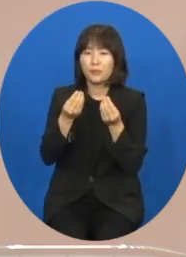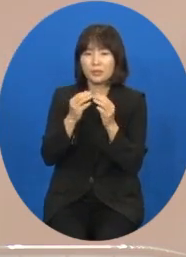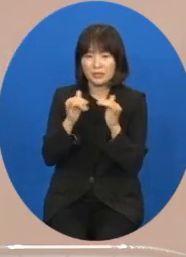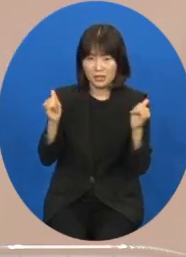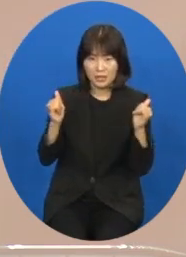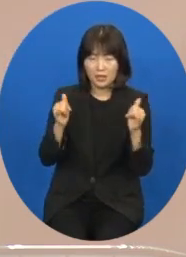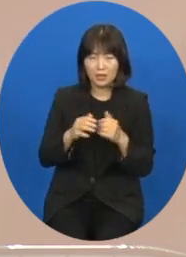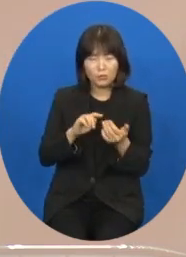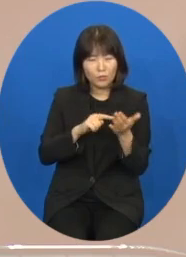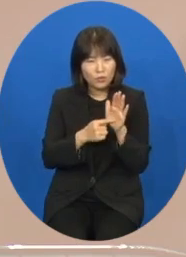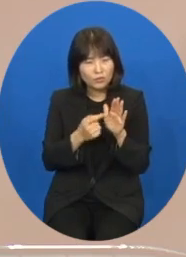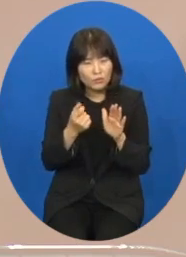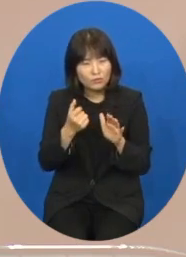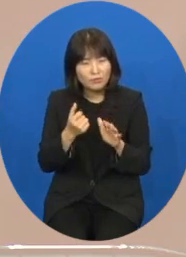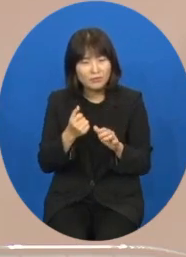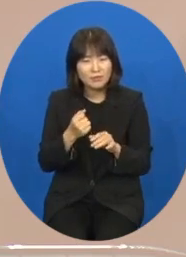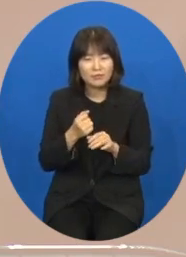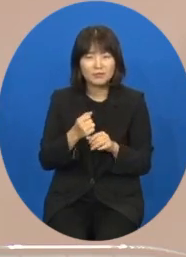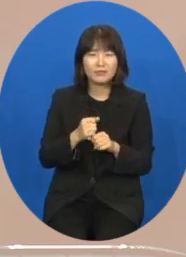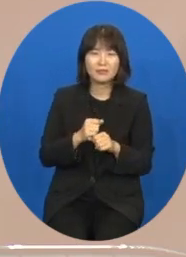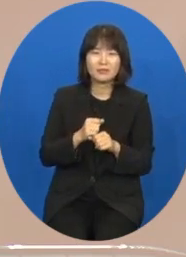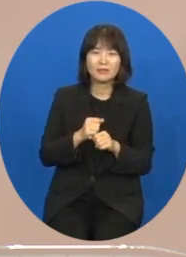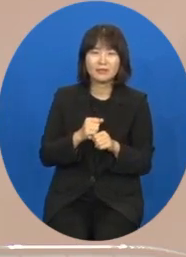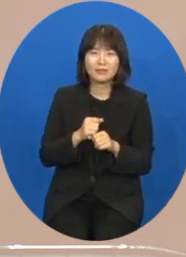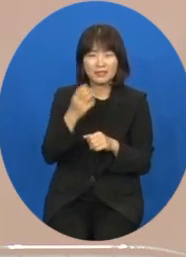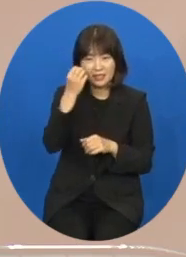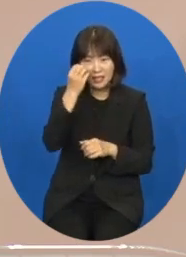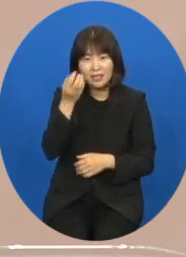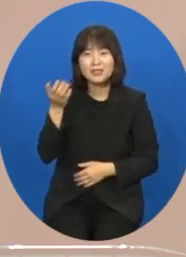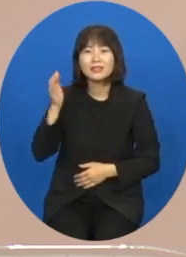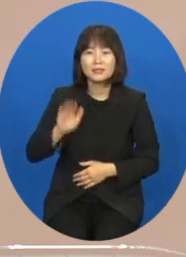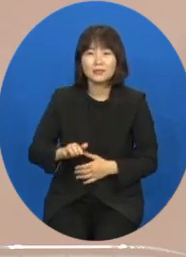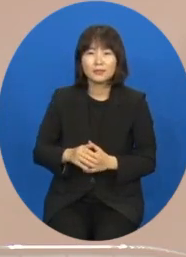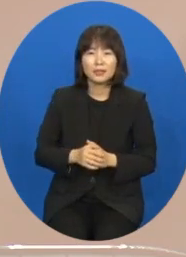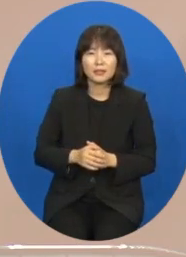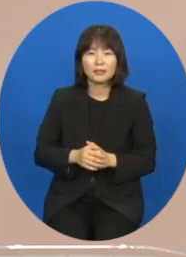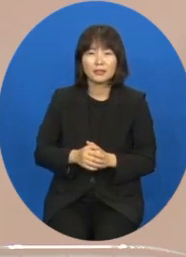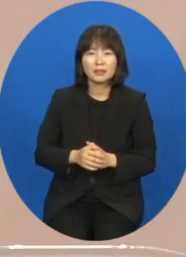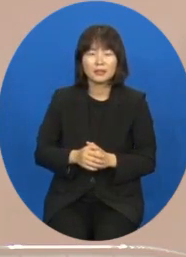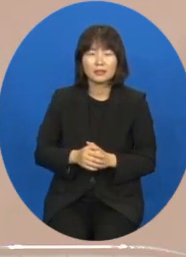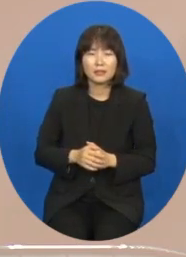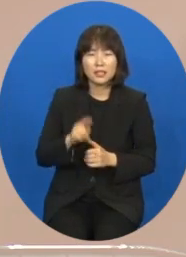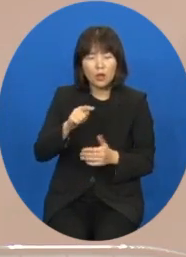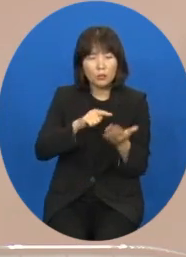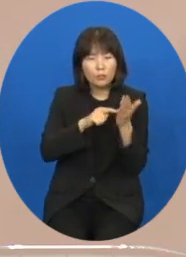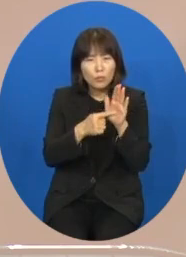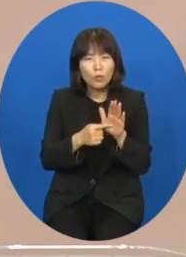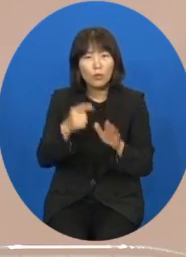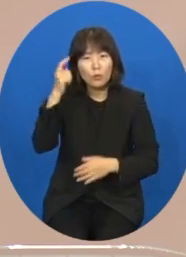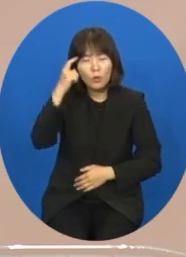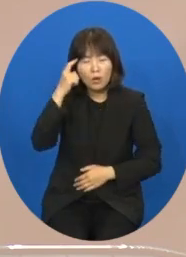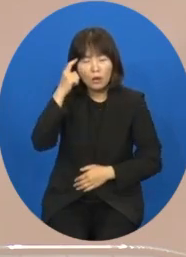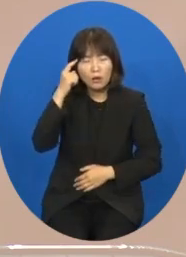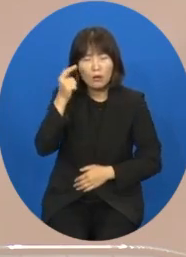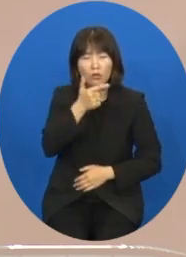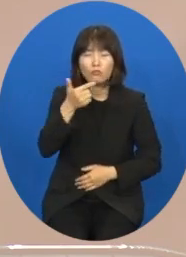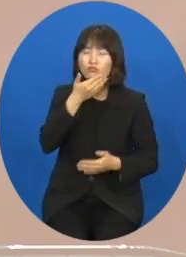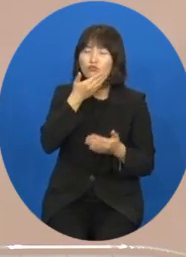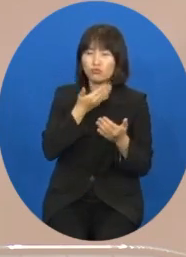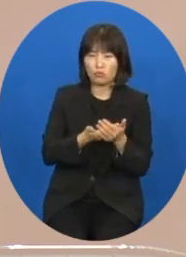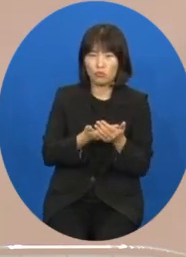표현이 조금 끔찍한 느낌이 들지요? 이렇게까지 표현하시는 이유는 이게 너무